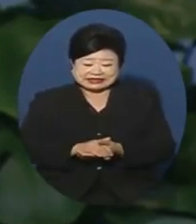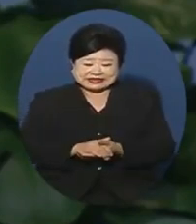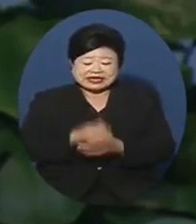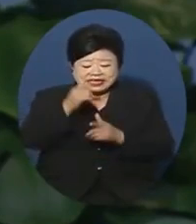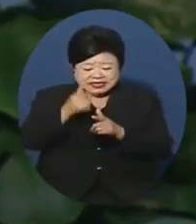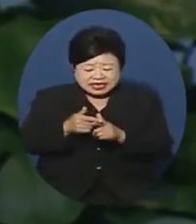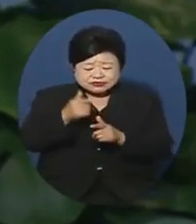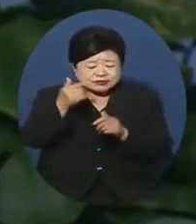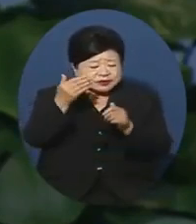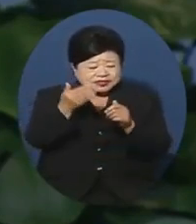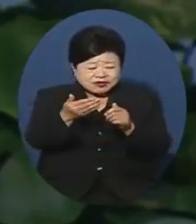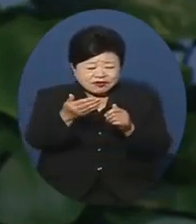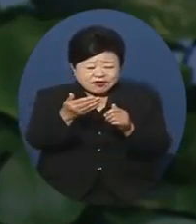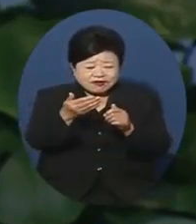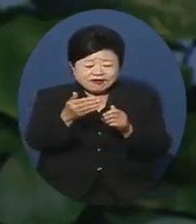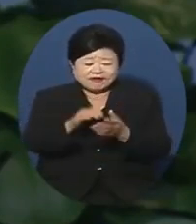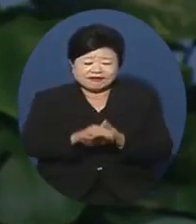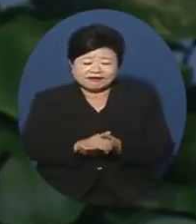예수님께서